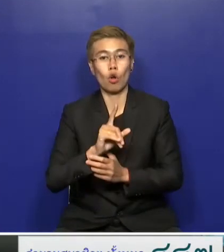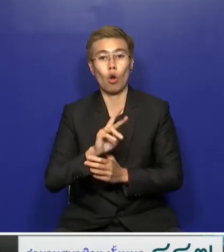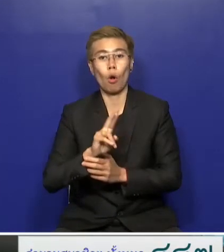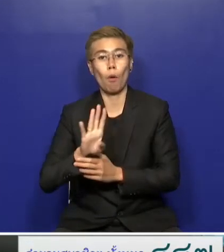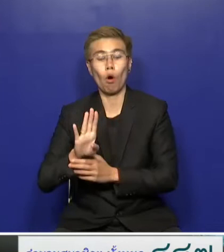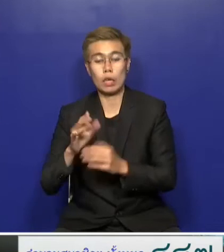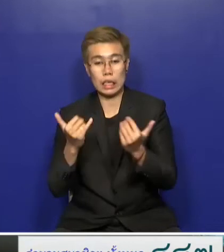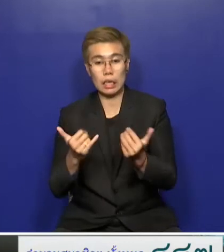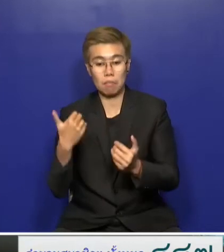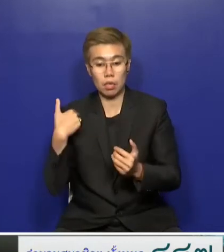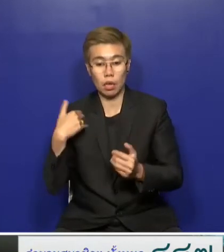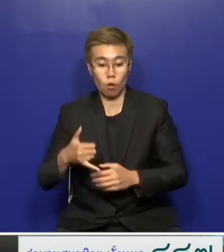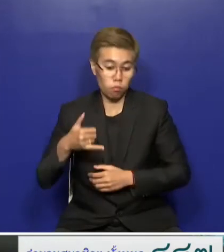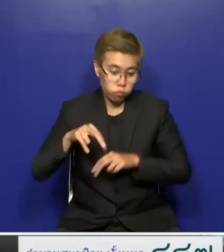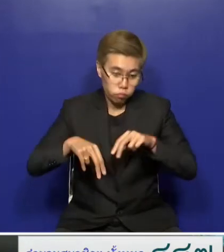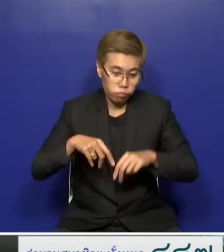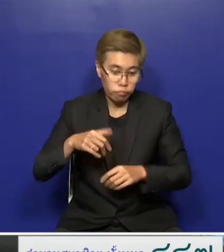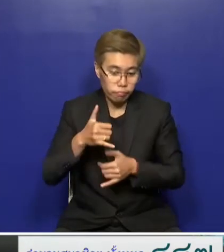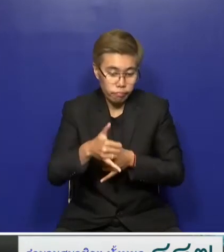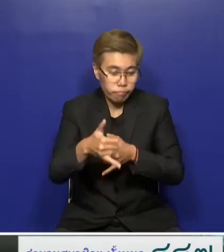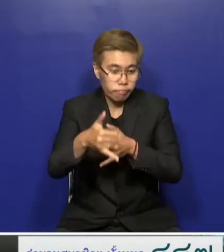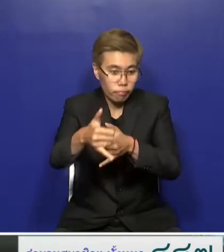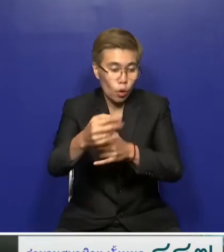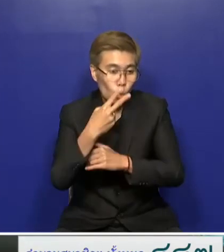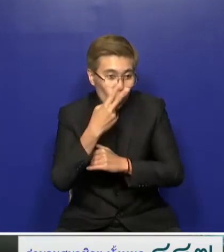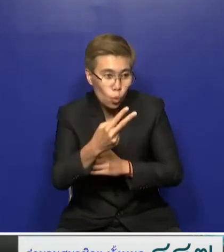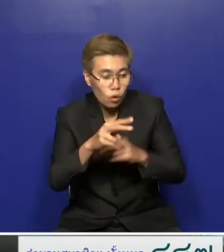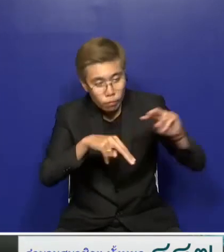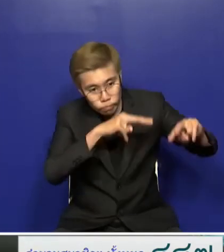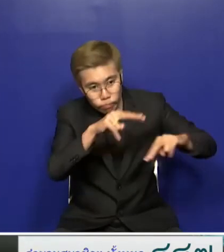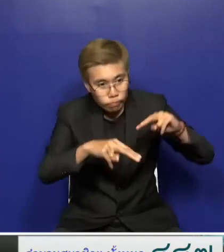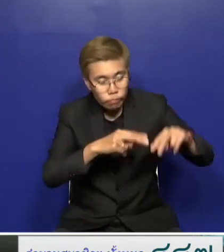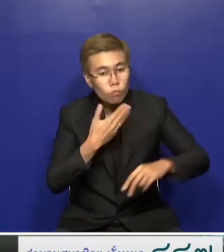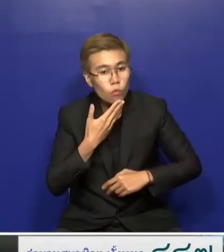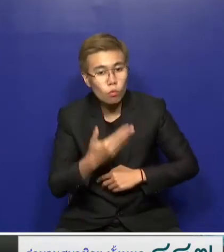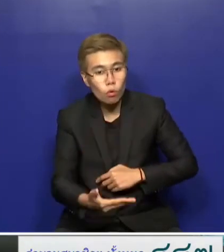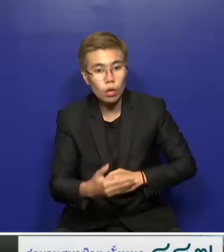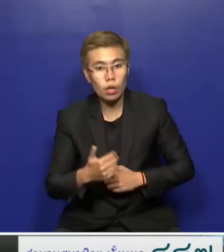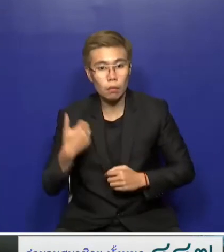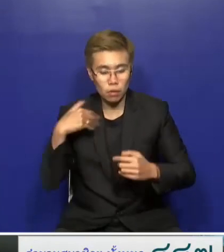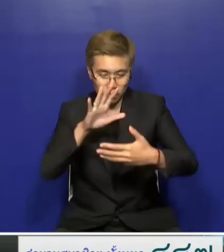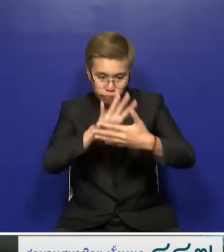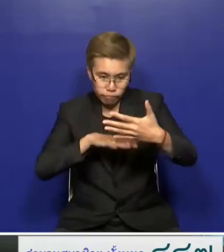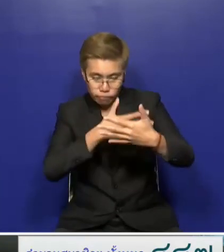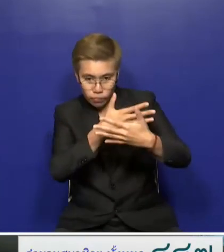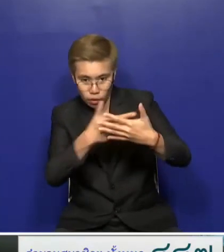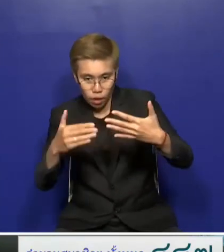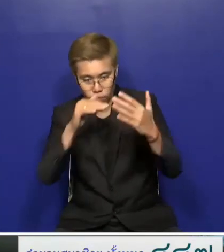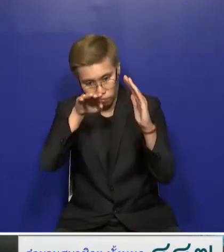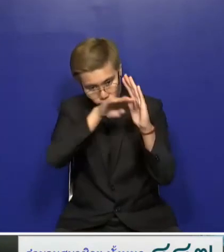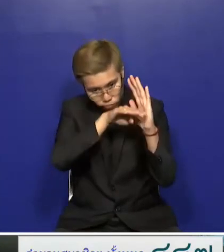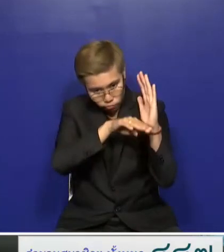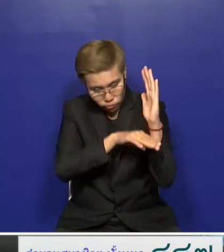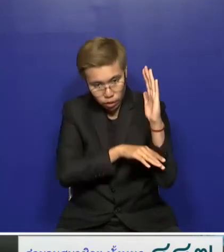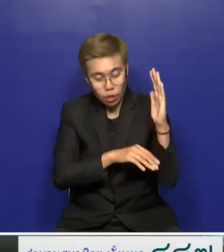ชายแดนตลอดทั้งหมด5อำเภอมีข่าวมีตารางงานที่ออกทุกวันนะครับถ้าท่านอยู่ในจังหวัด